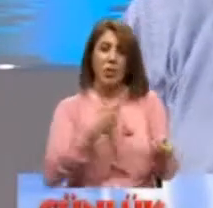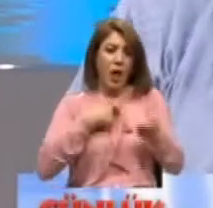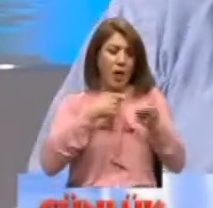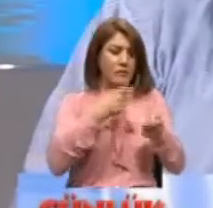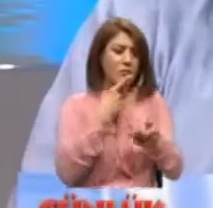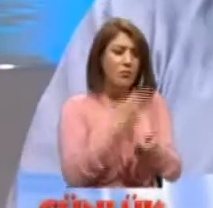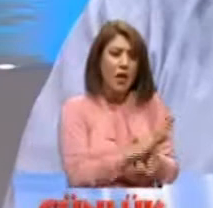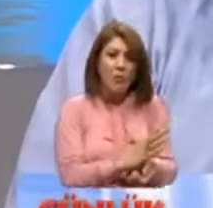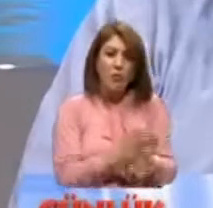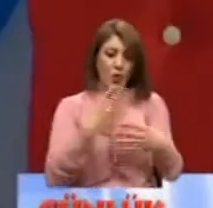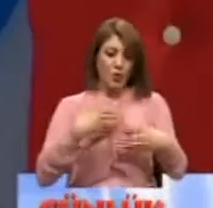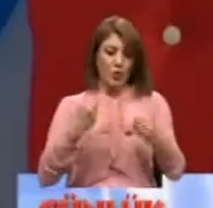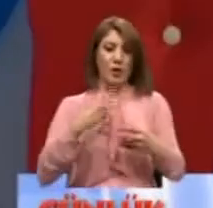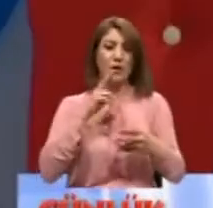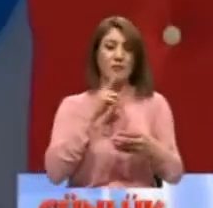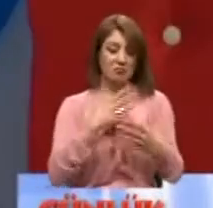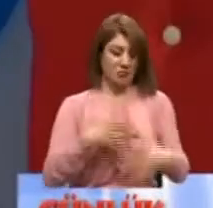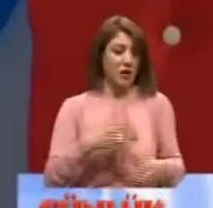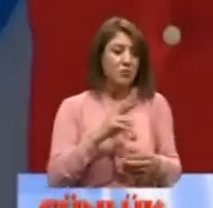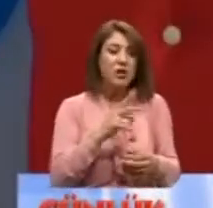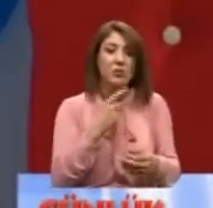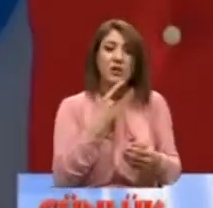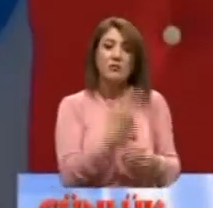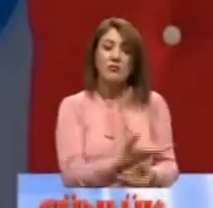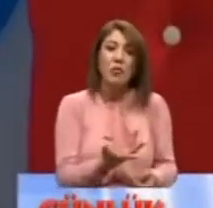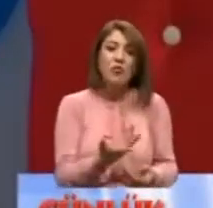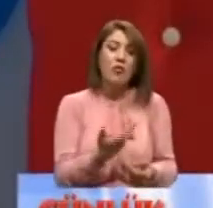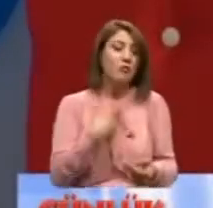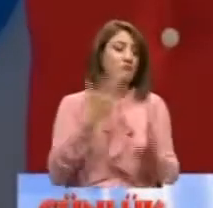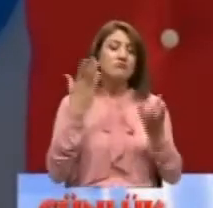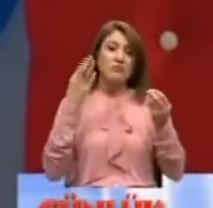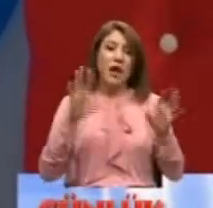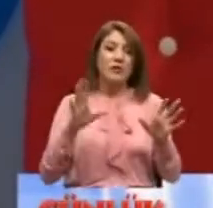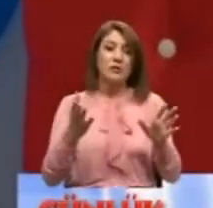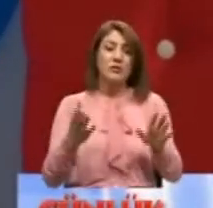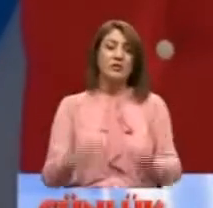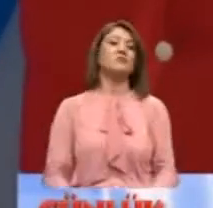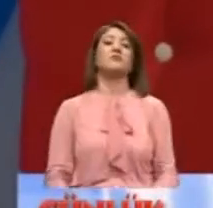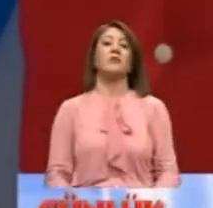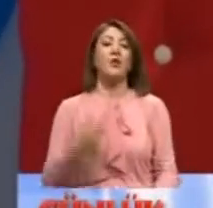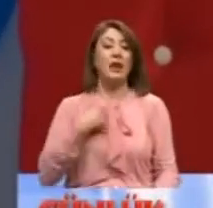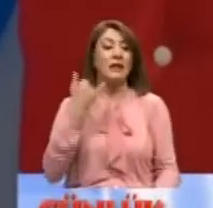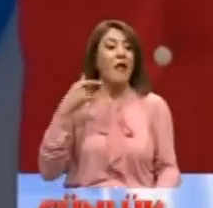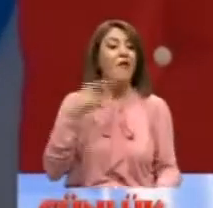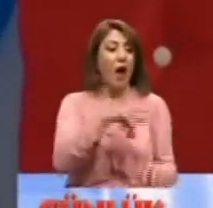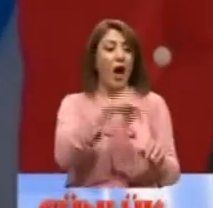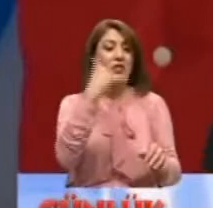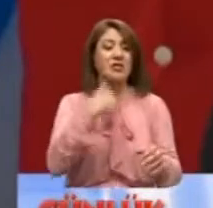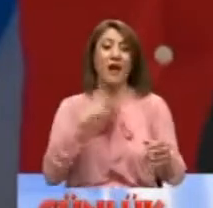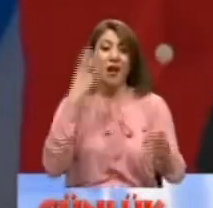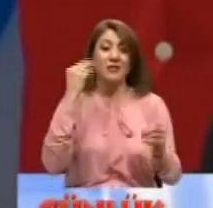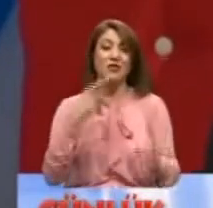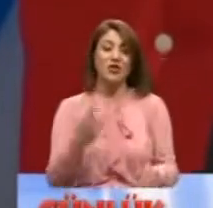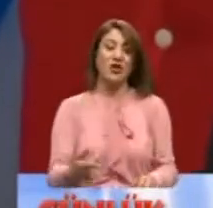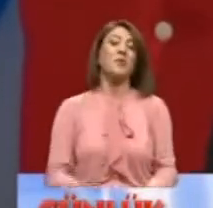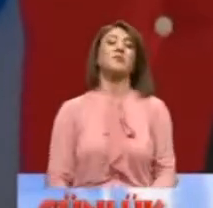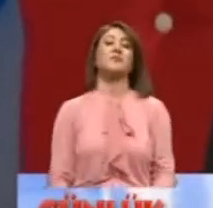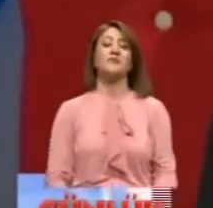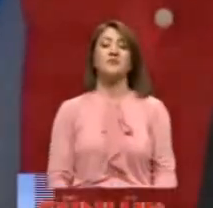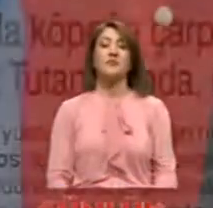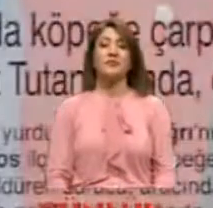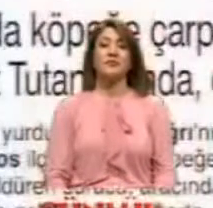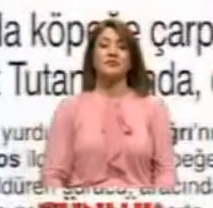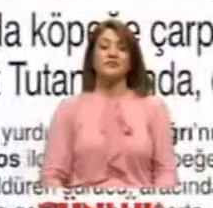demiyor. Evet işte onu merak ettim. Acaba ben hakikaten bu ulaşırsam sana haber vereceğim. Ver. Belki beraber başlıyoruz. Neden olmasın? Neden olmasın? Evet diğer görüntümüze geçelim.